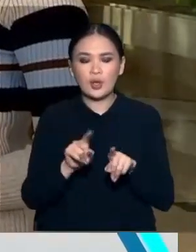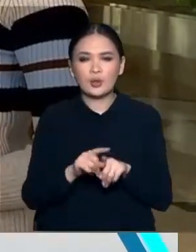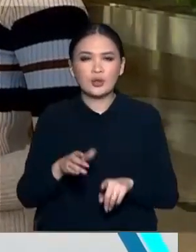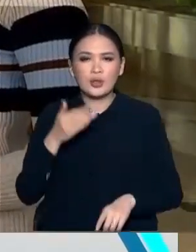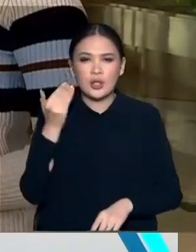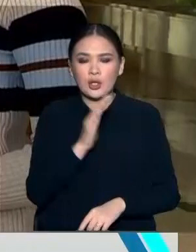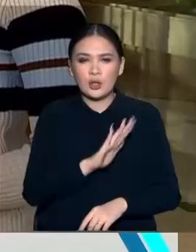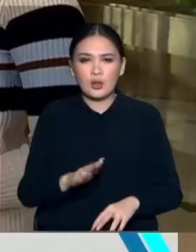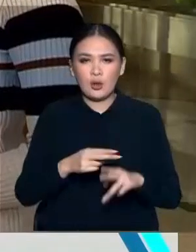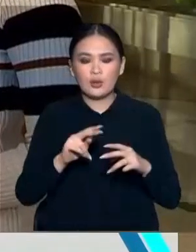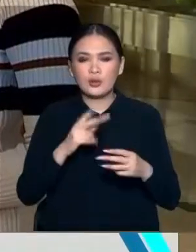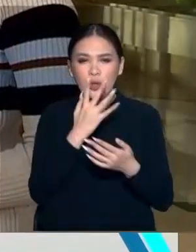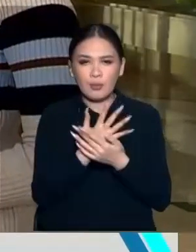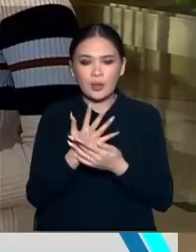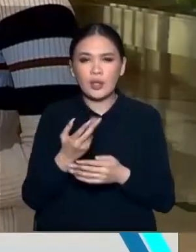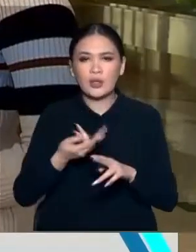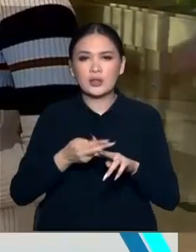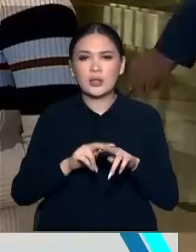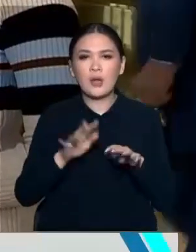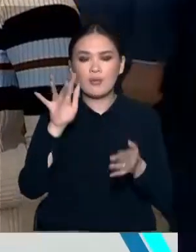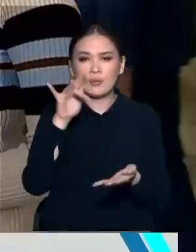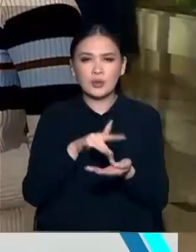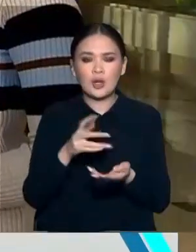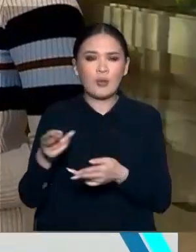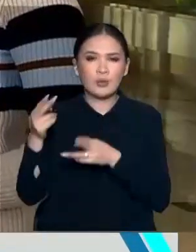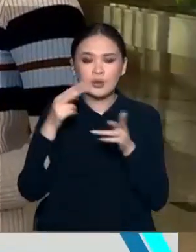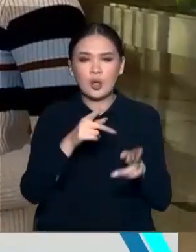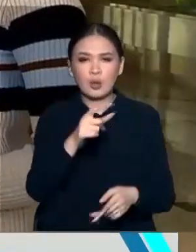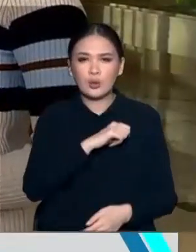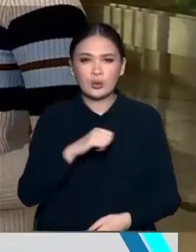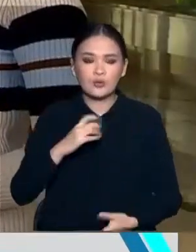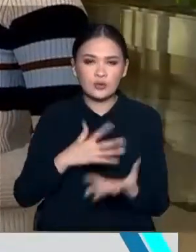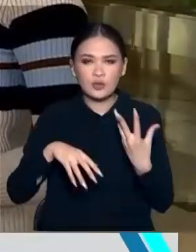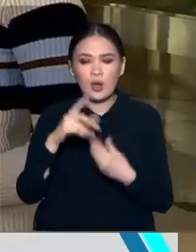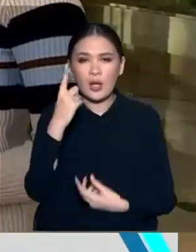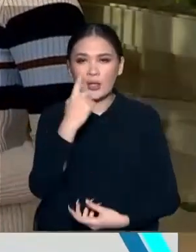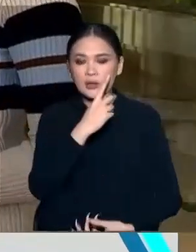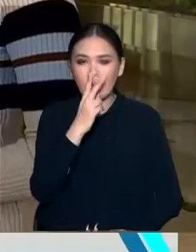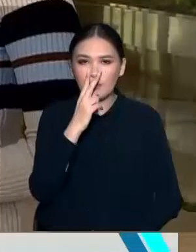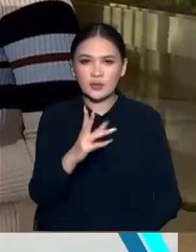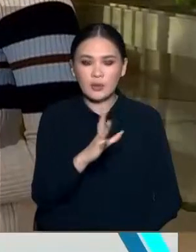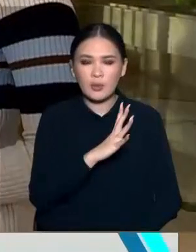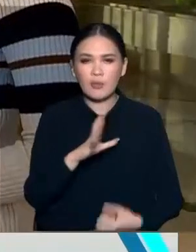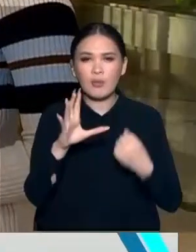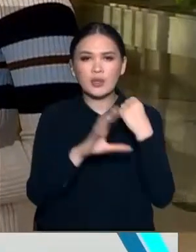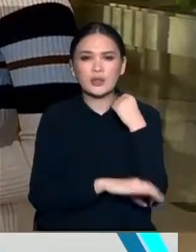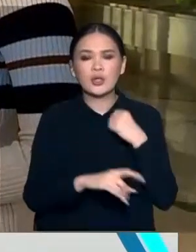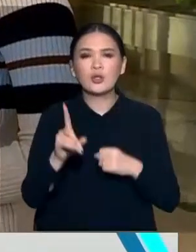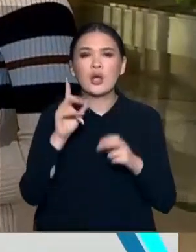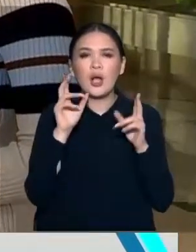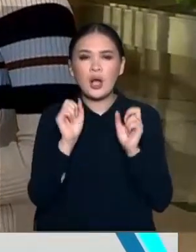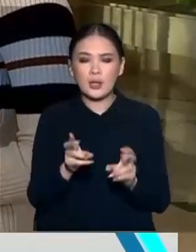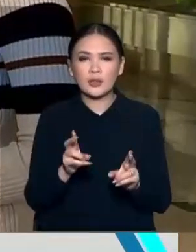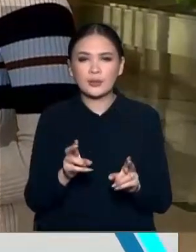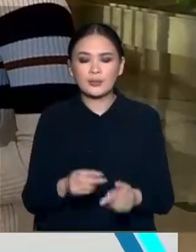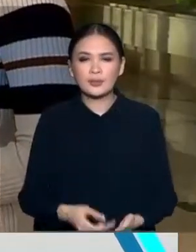емес, ал сен сол апат болып жатқан аймақтың ортасынан келіп отырсың, бәрін өз көзіңмен көрдің. Соңғы жағдай қалай болып жатыр ол жақта?